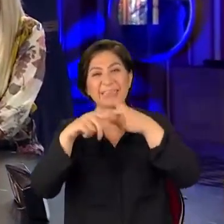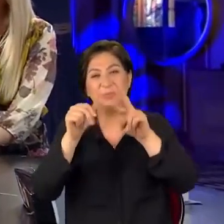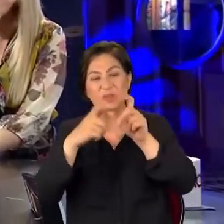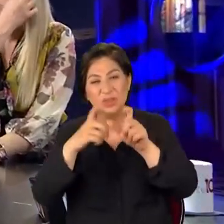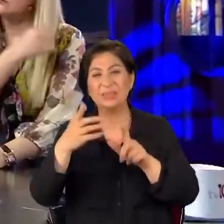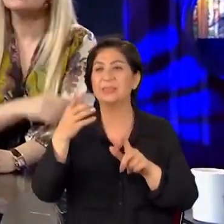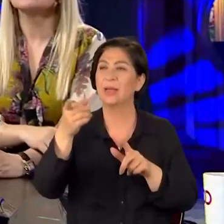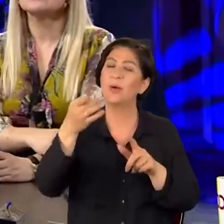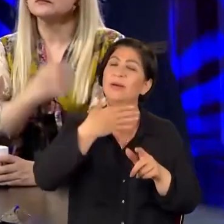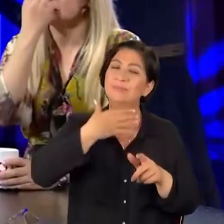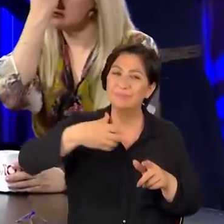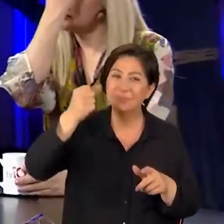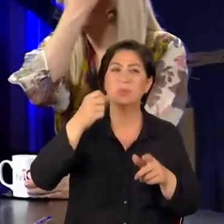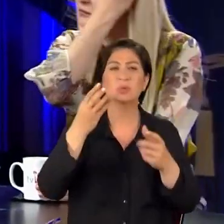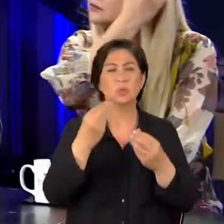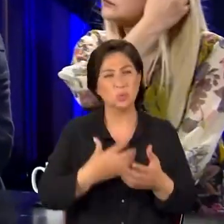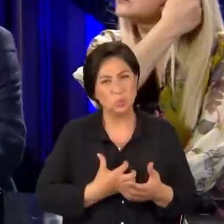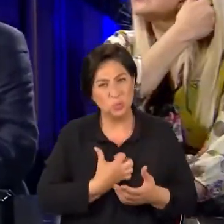çıkartır. Hakikaten insanı hüzünlendiren